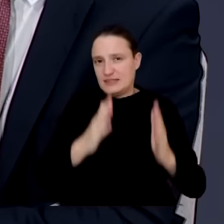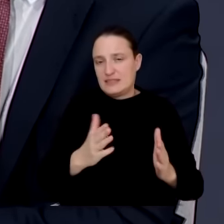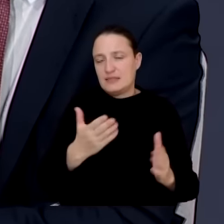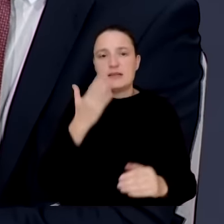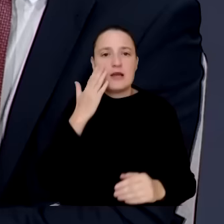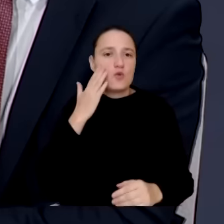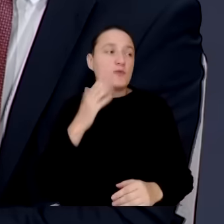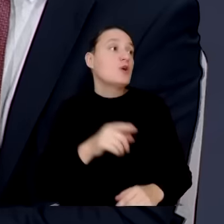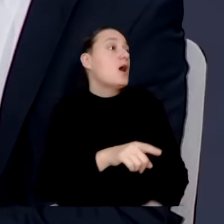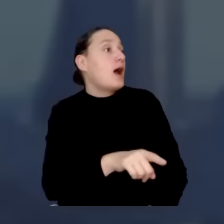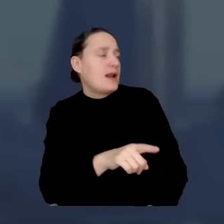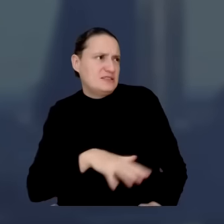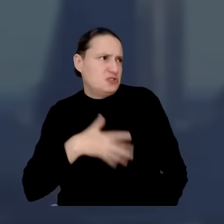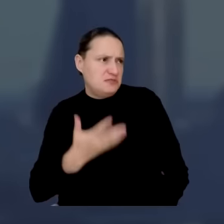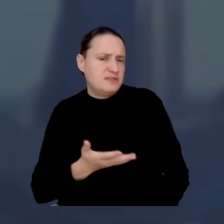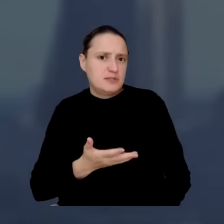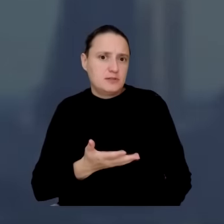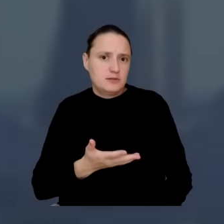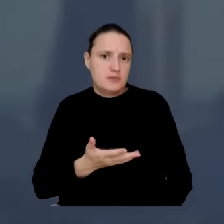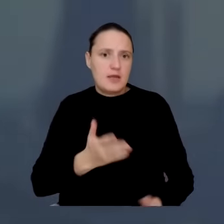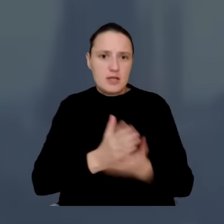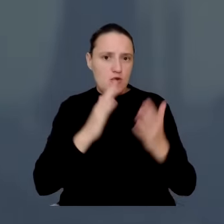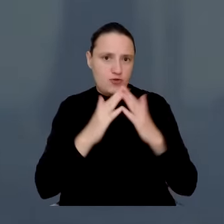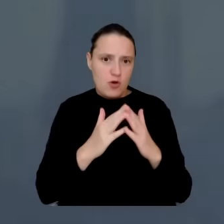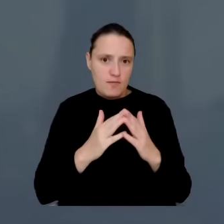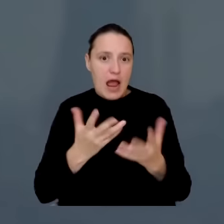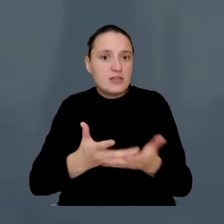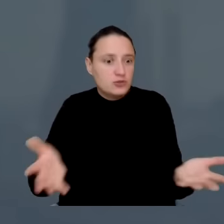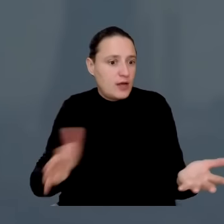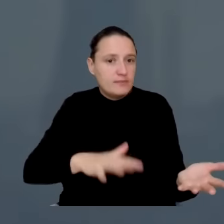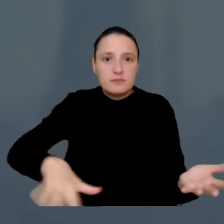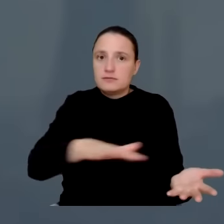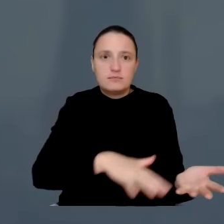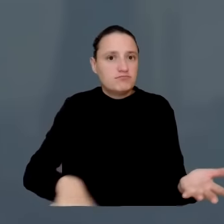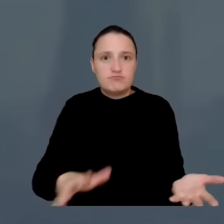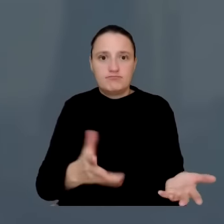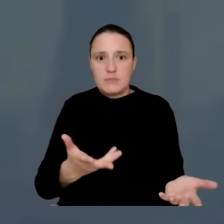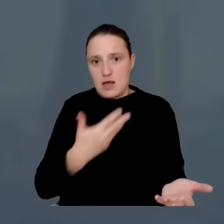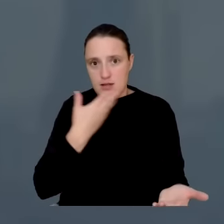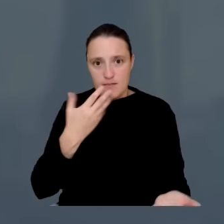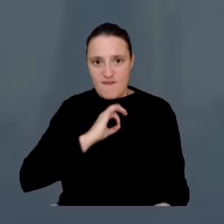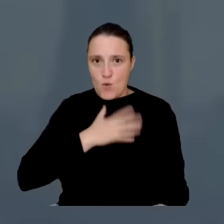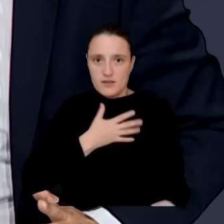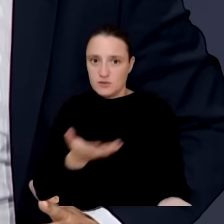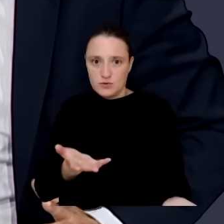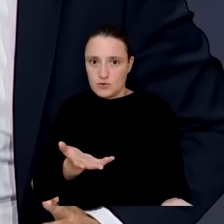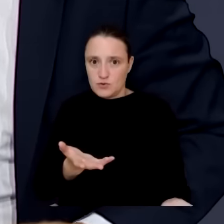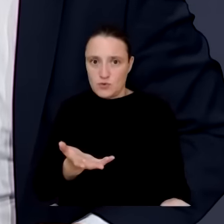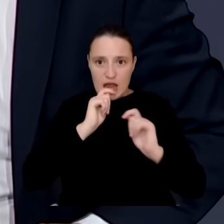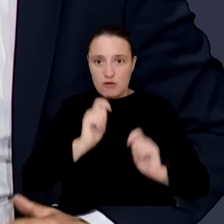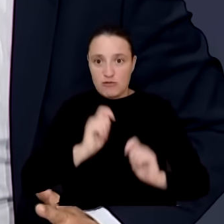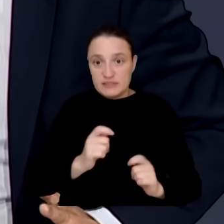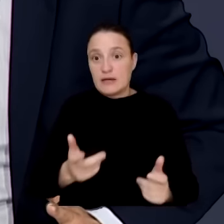dziwi trochę że tam jest sama nieruchomość czyli sam dom a działka nie jest wpisana w tej darowiźnie